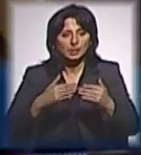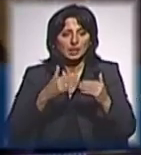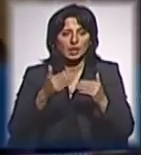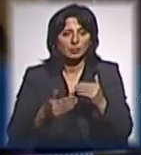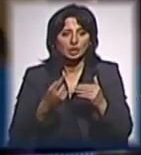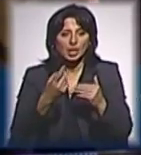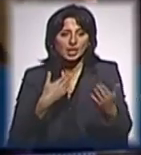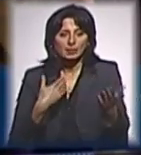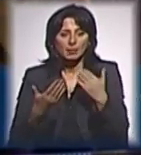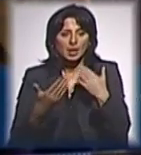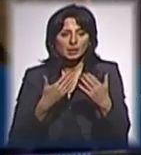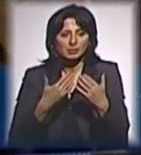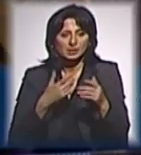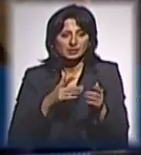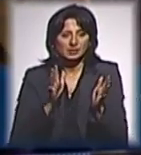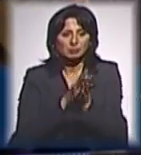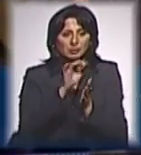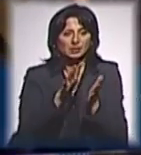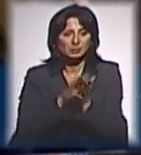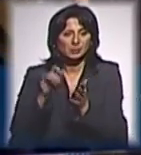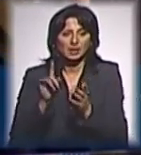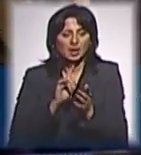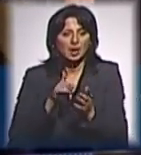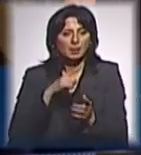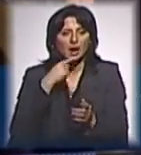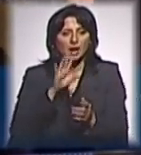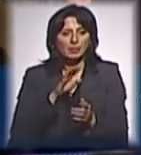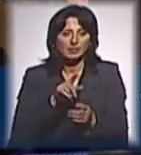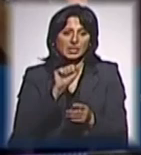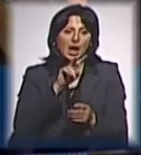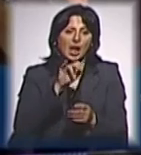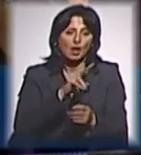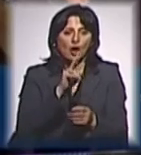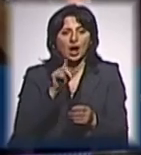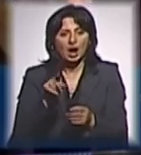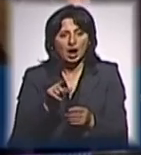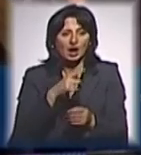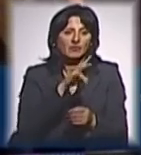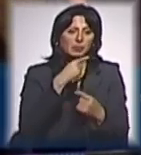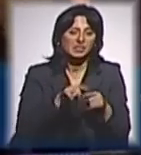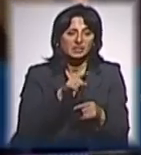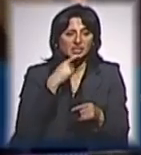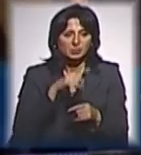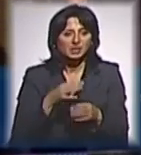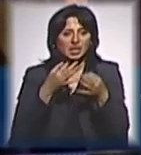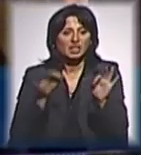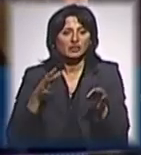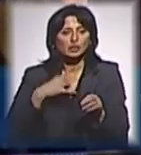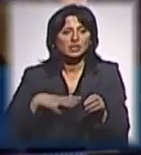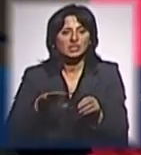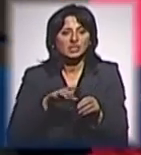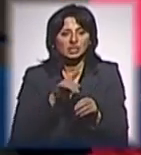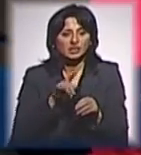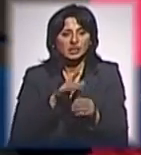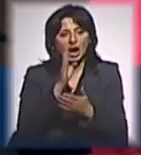და ერთმანეთისთვის შეურაცხყოფა არ მიგვიყენებია და არ მithქვამს მე ან ალეკოსთვის, ან კახასთვის, ან ვინმე სხვისთვის თავისუფალი საქართველოდან,